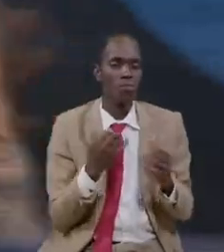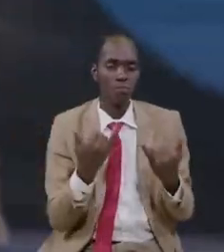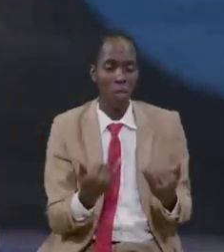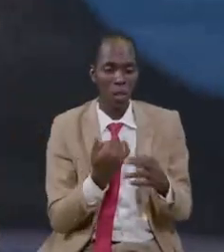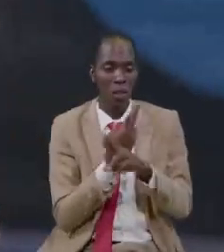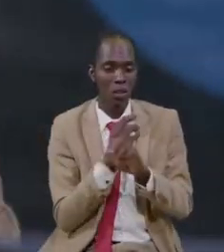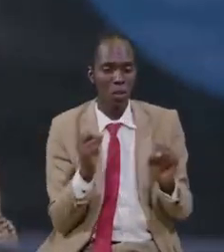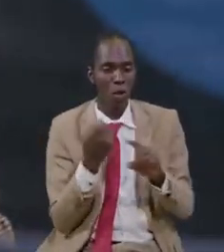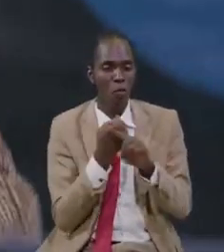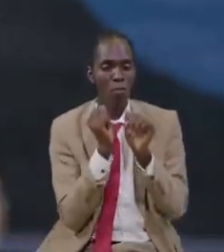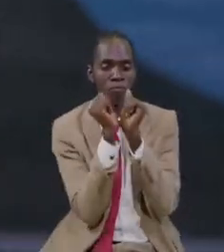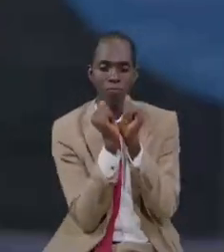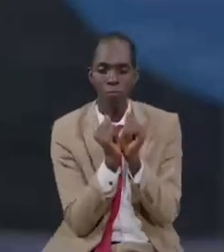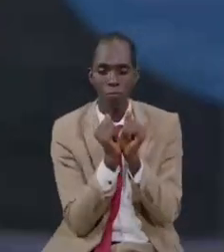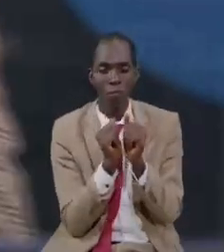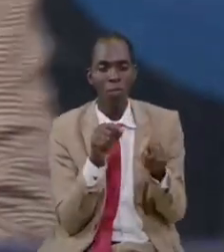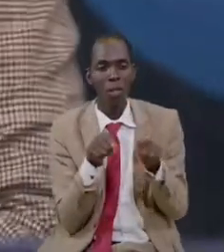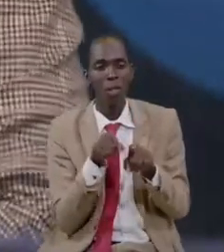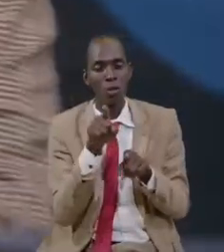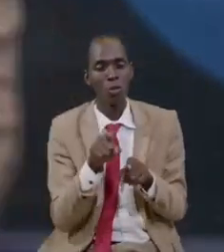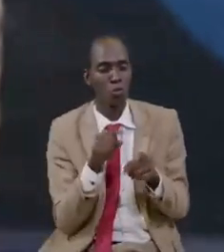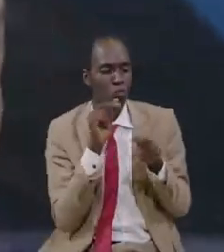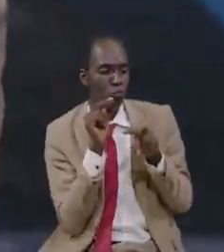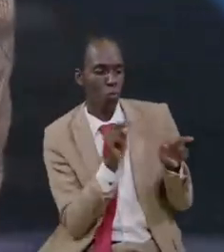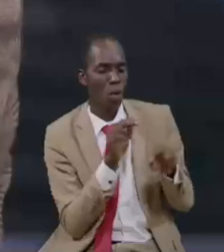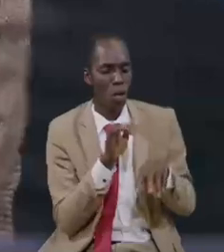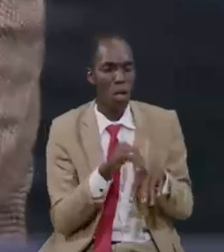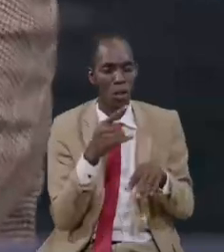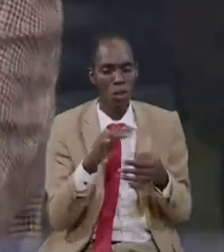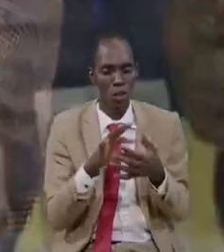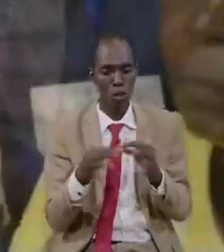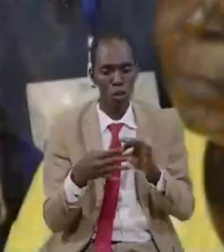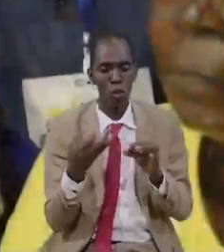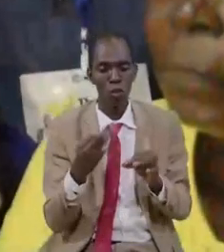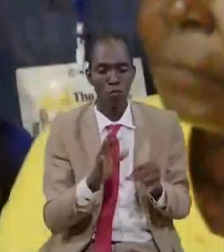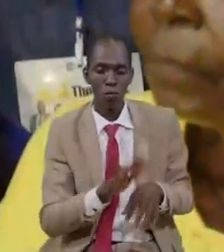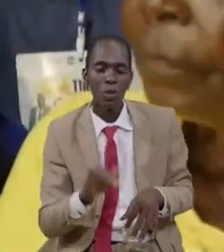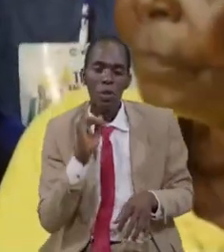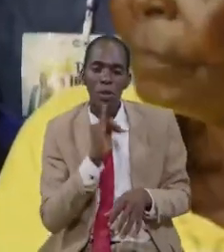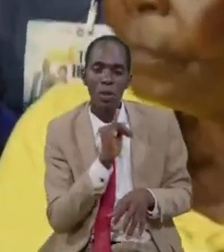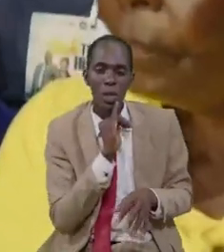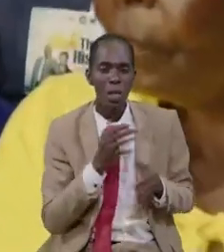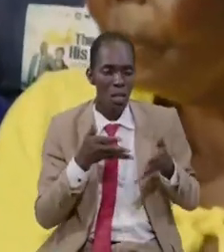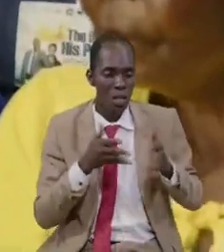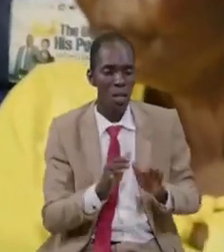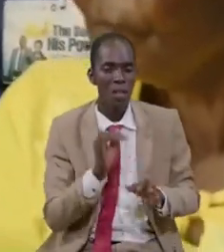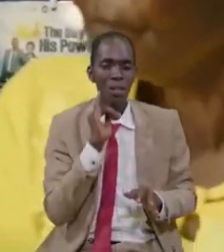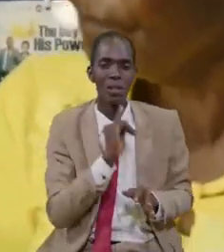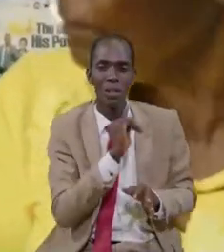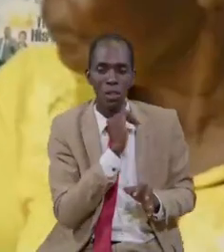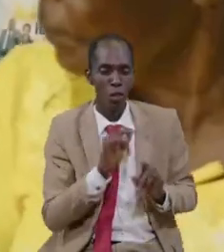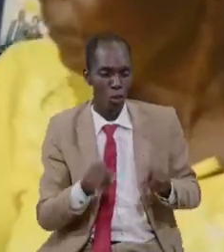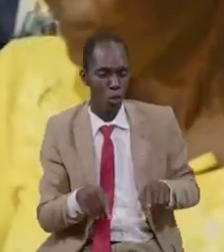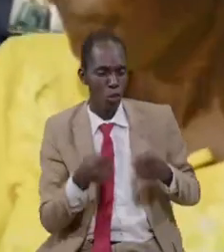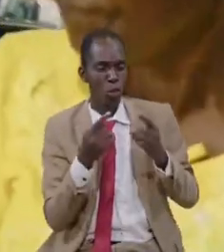Délivrant de l'esclavage. Quand tu vois l'histoire des enfants de Dieu, qu'Israël espère en